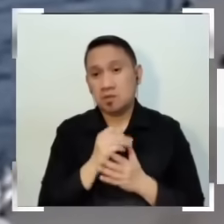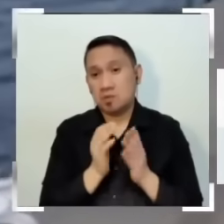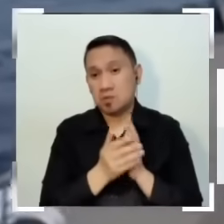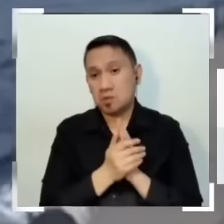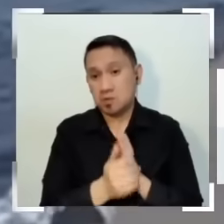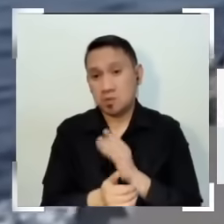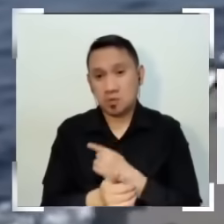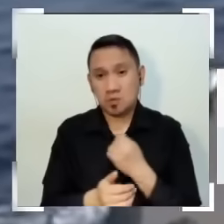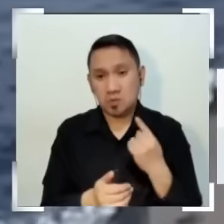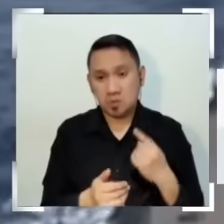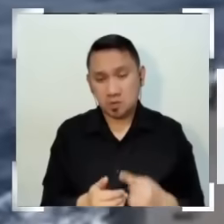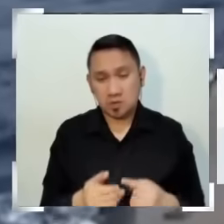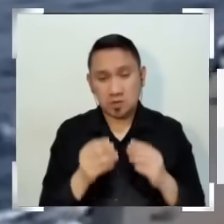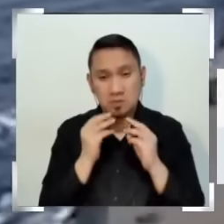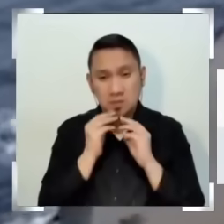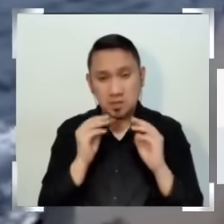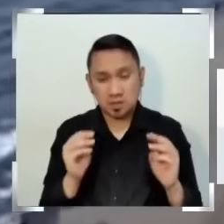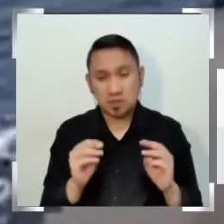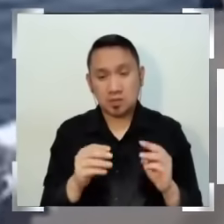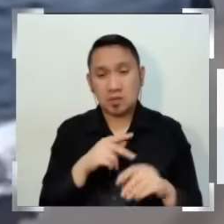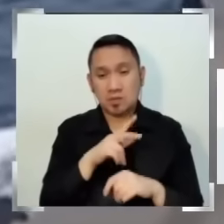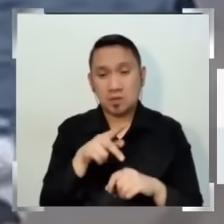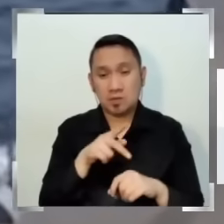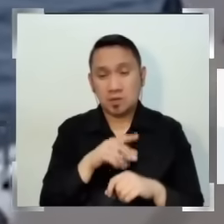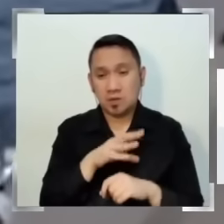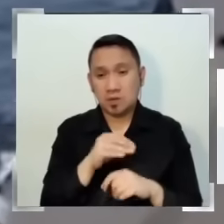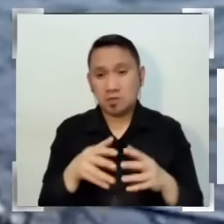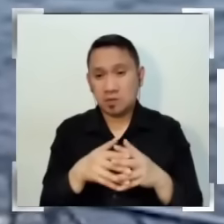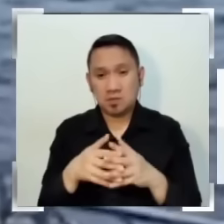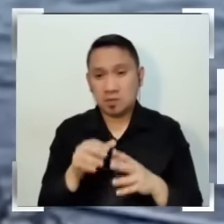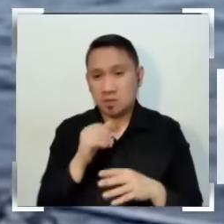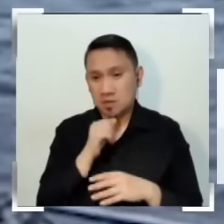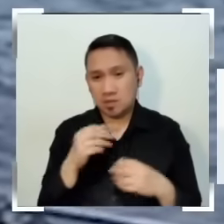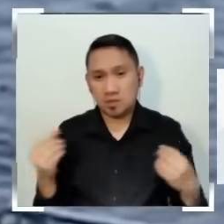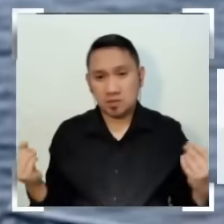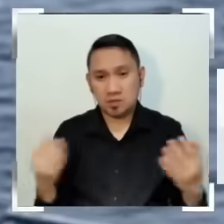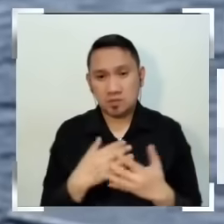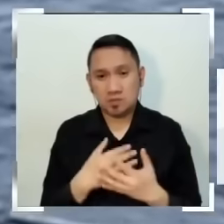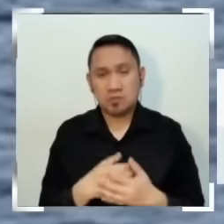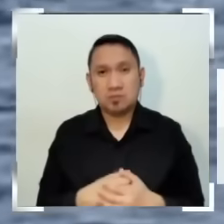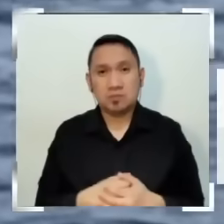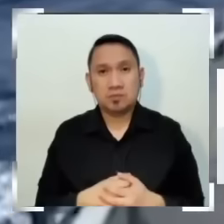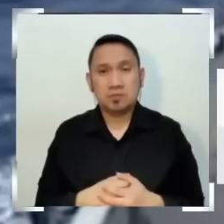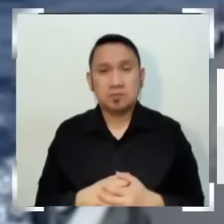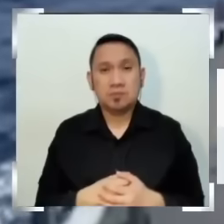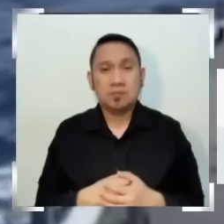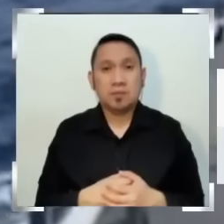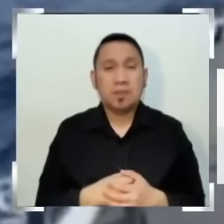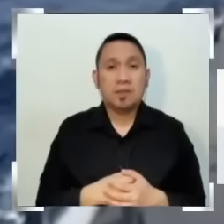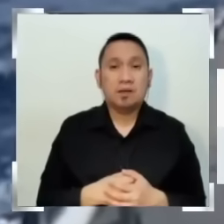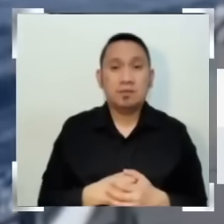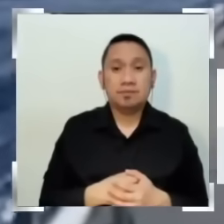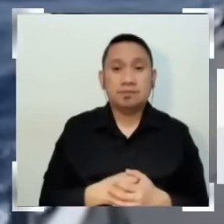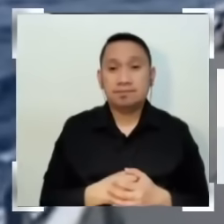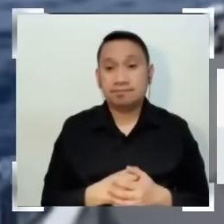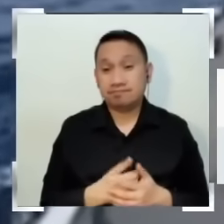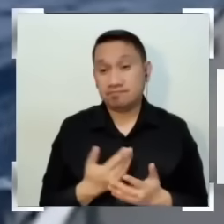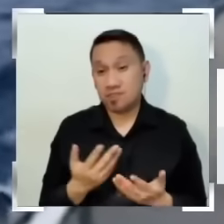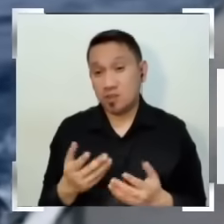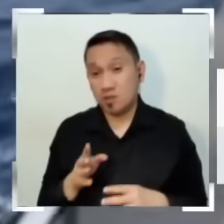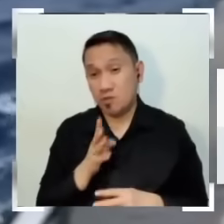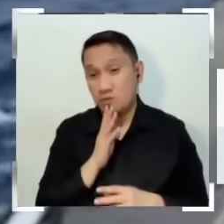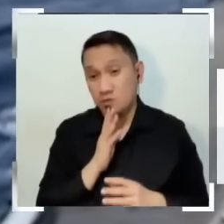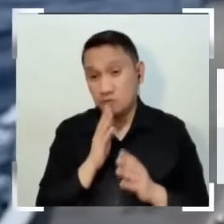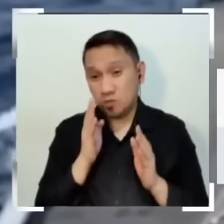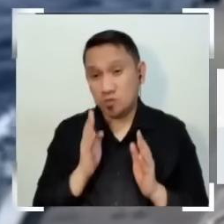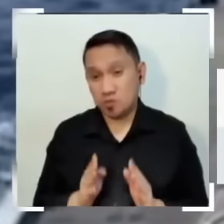mensahe sa Pilipinas at Amerika na hindi ito takot sa Mutual Defense Treaty. Ang Foreign Ministry spokesperson ng China iginiit na